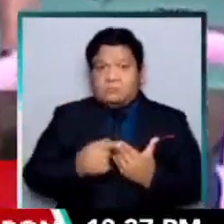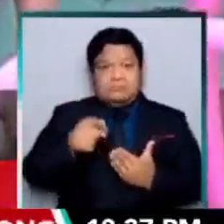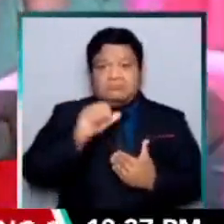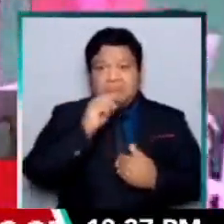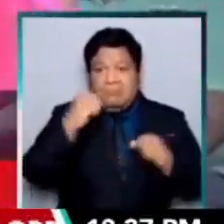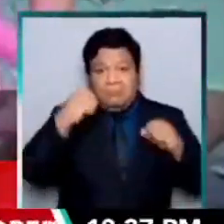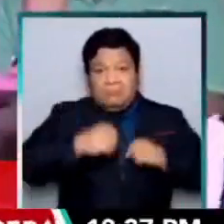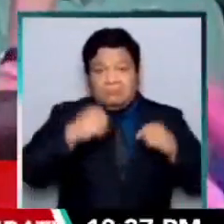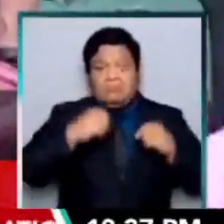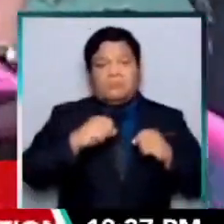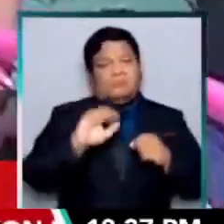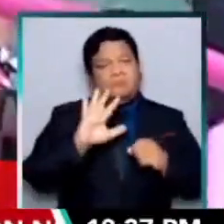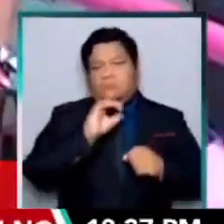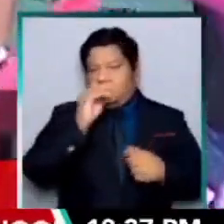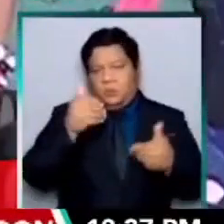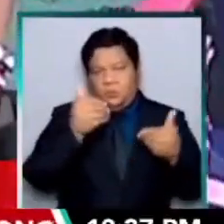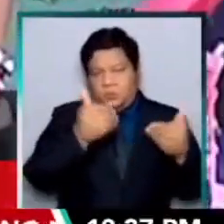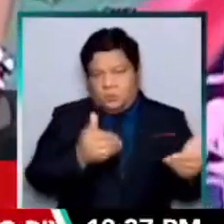yan.